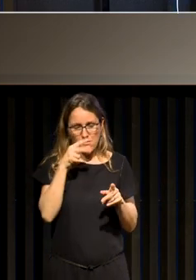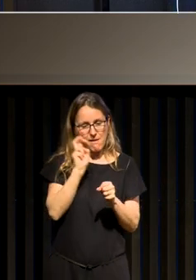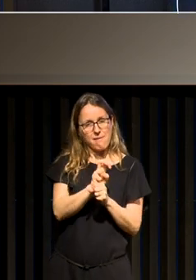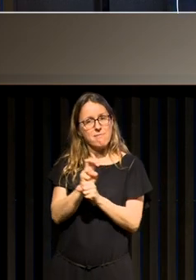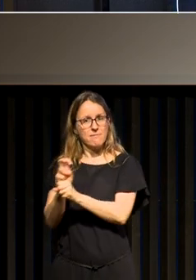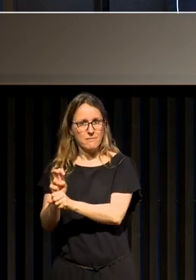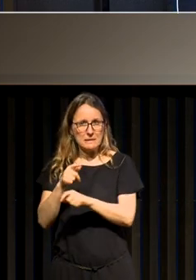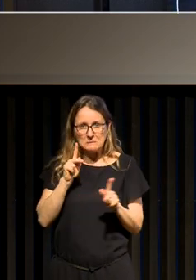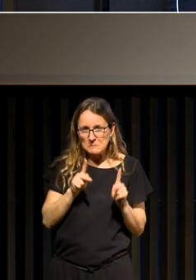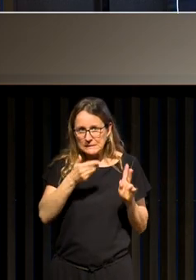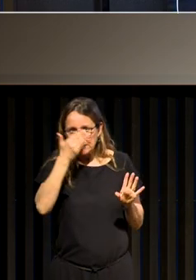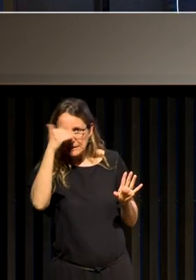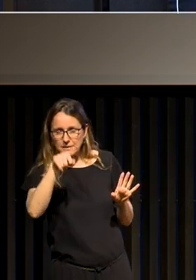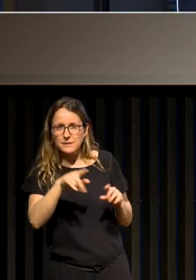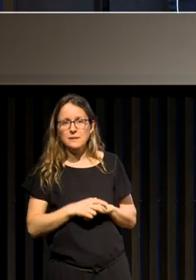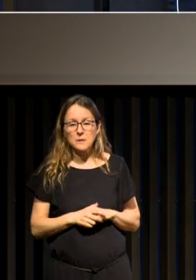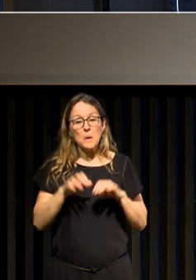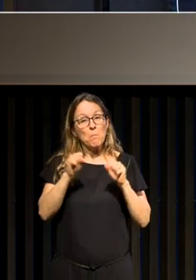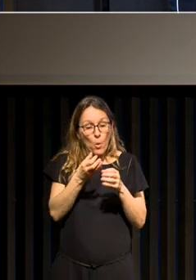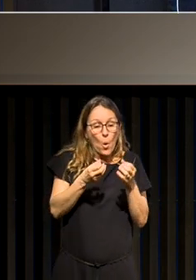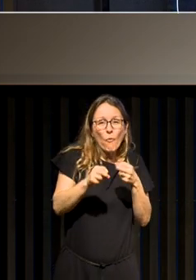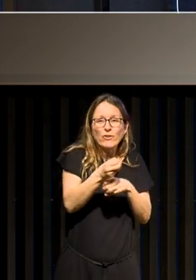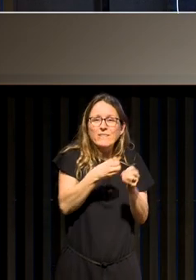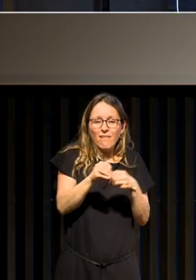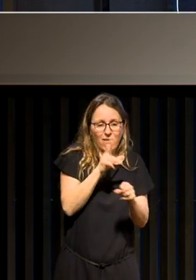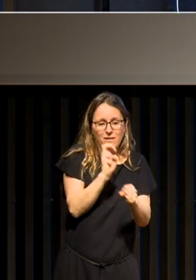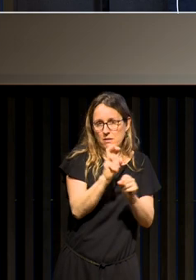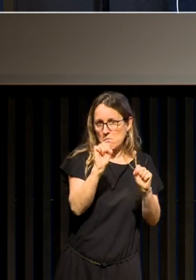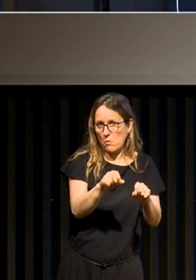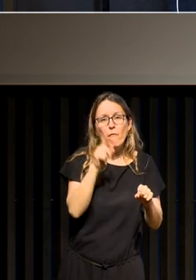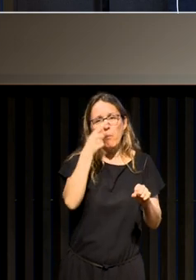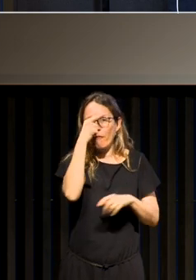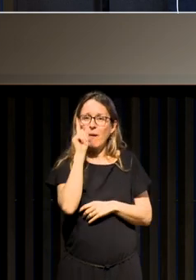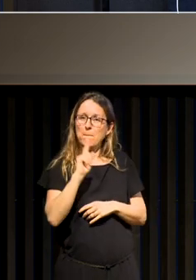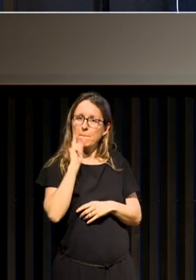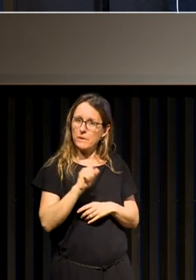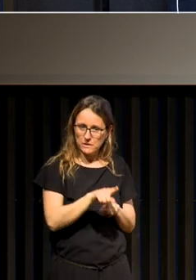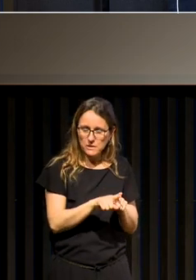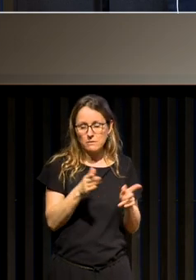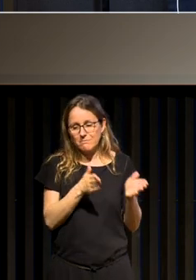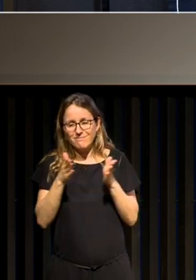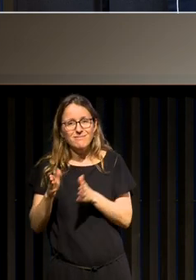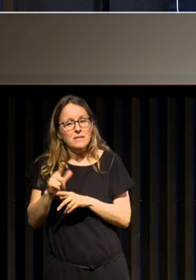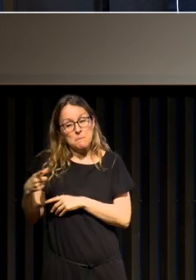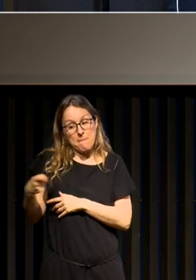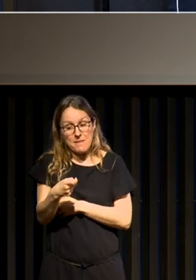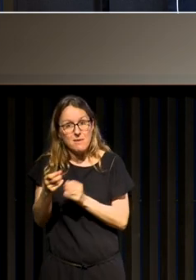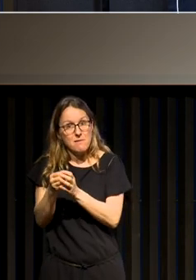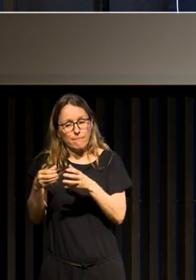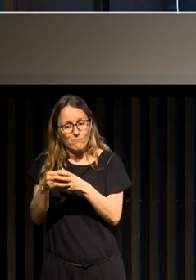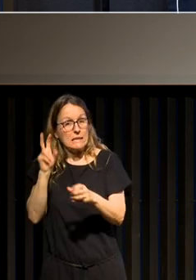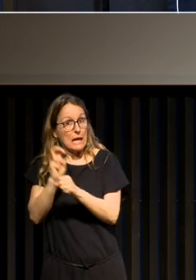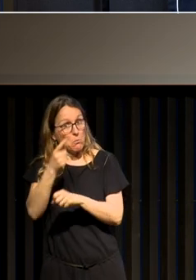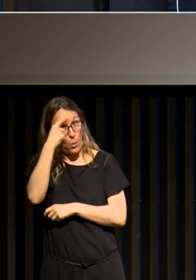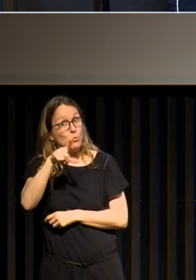pas qu'on peut conserver des ovocytes pour une dame, on peut conserver des spermatozoïdes pour un